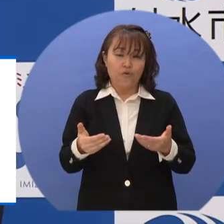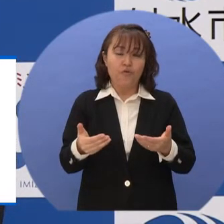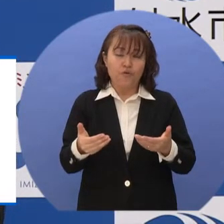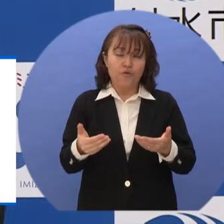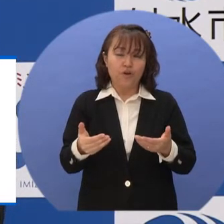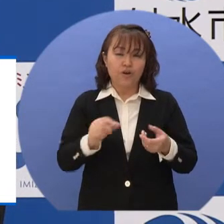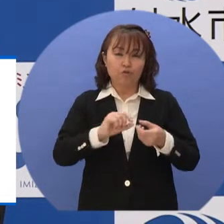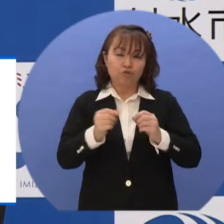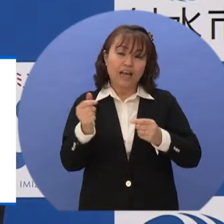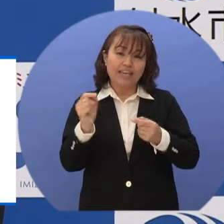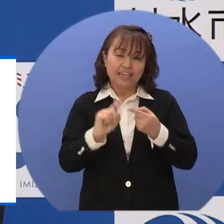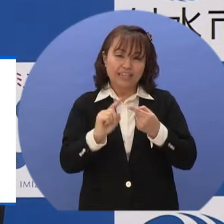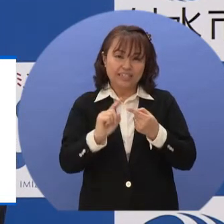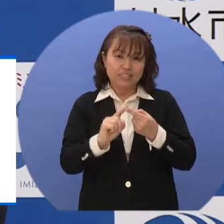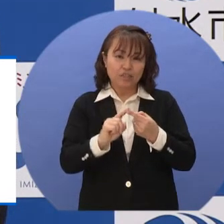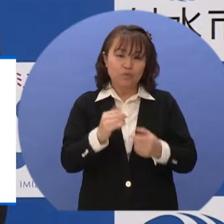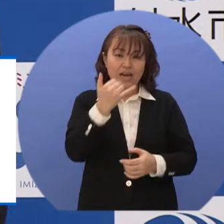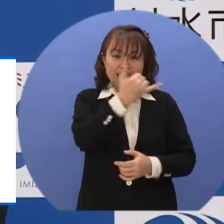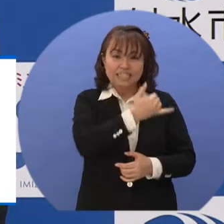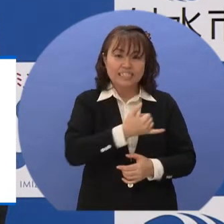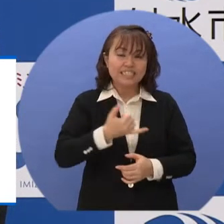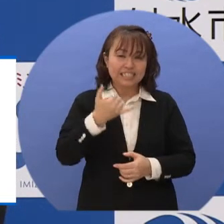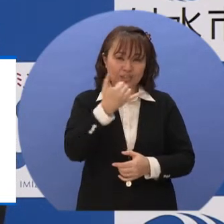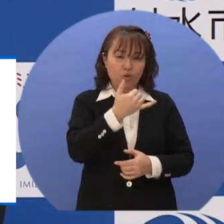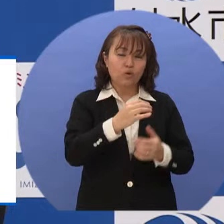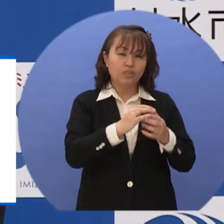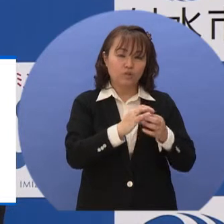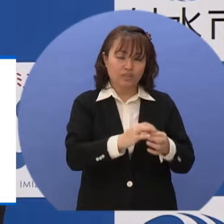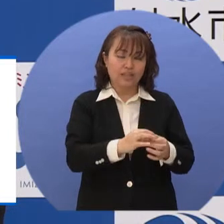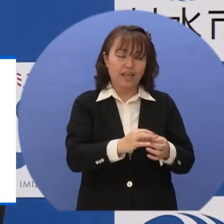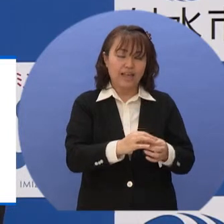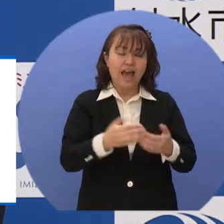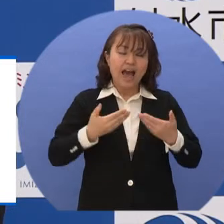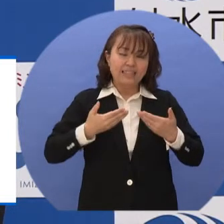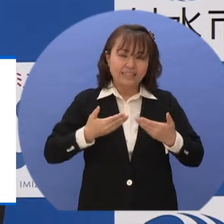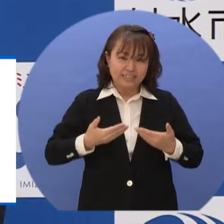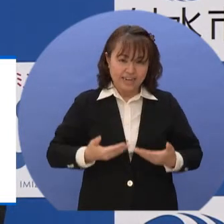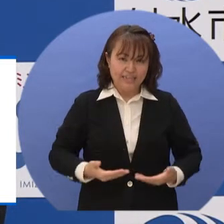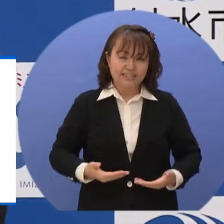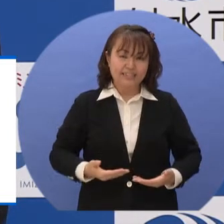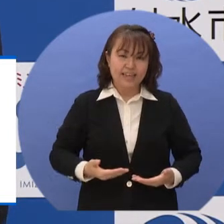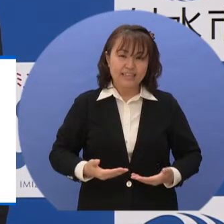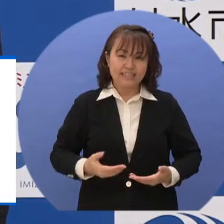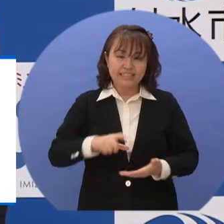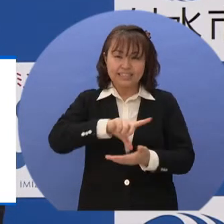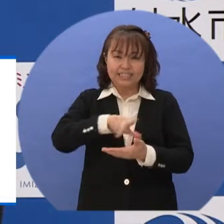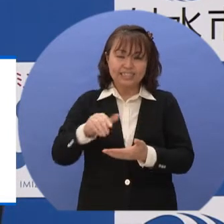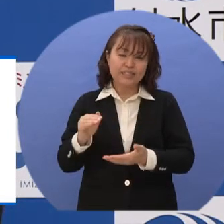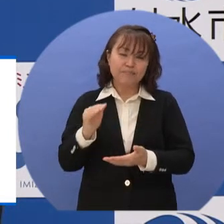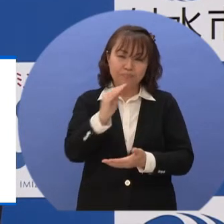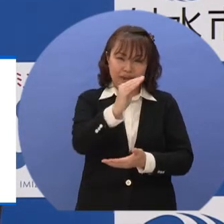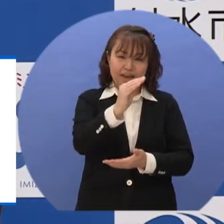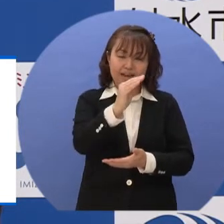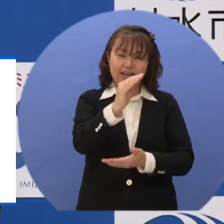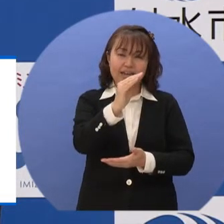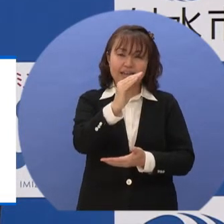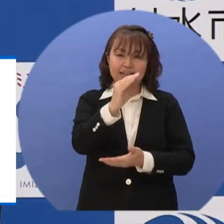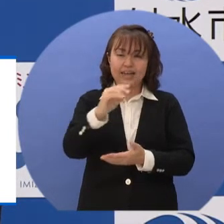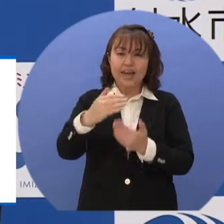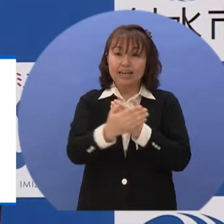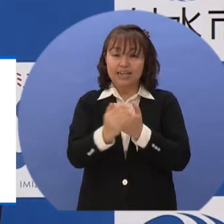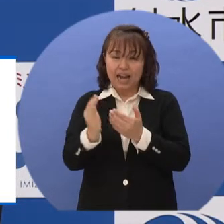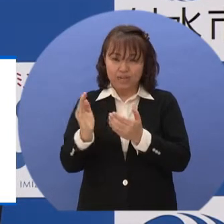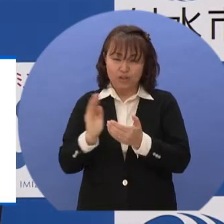は少子高齢化人工増加に関する政策安全安心に関する政策え地域活性化に関する政策え